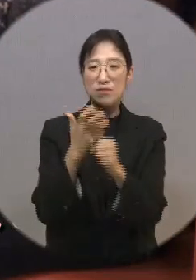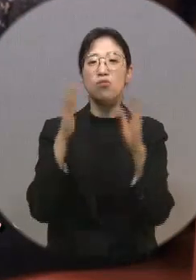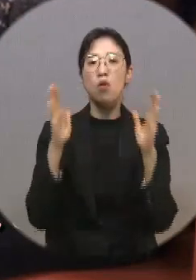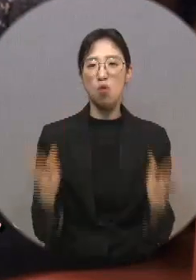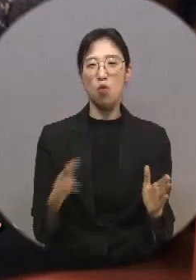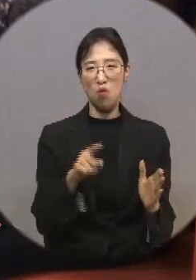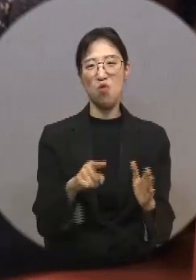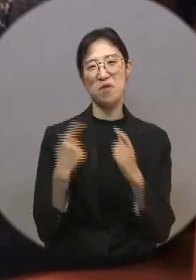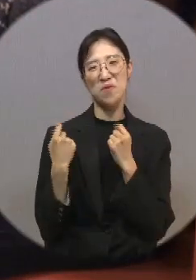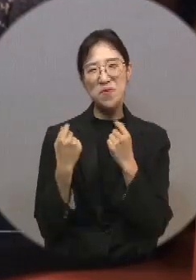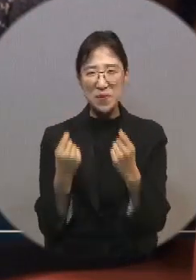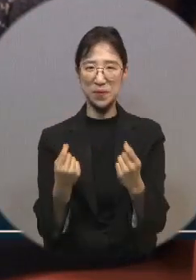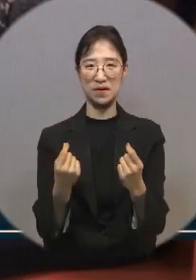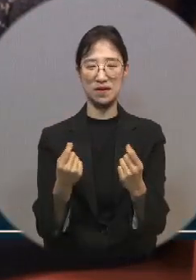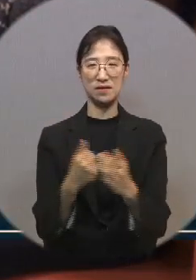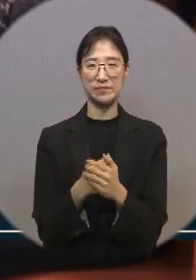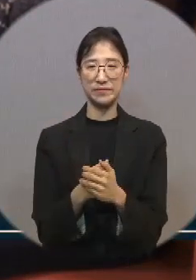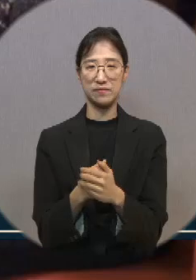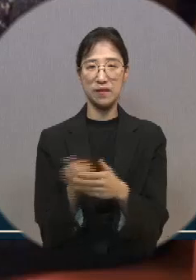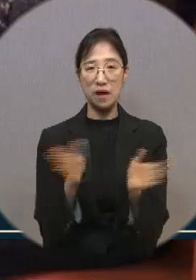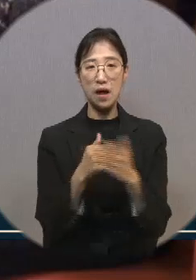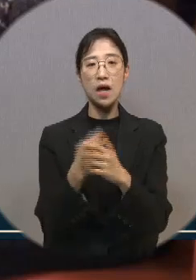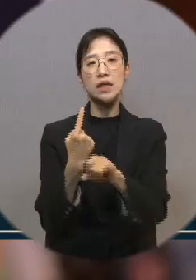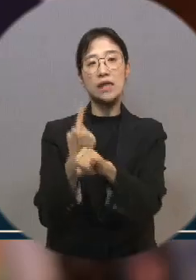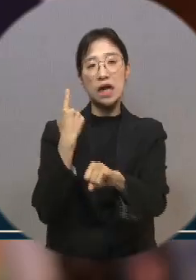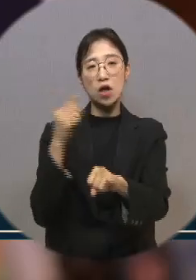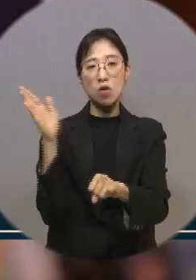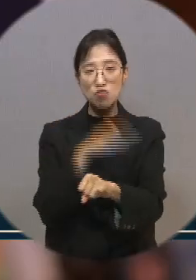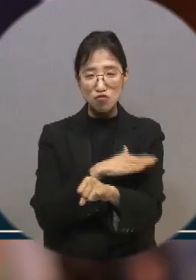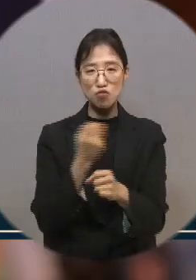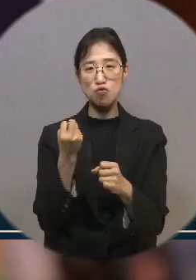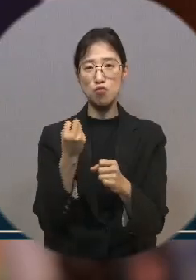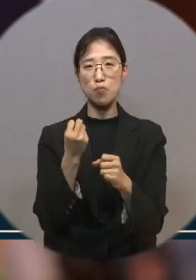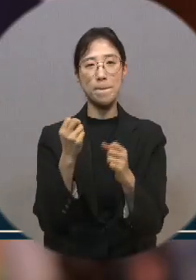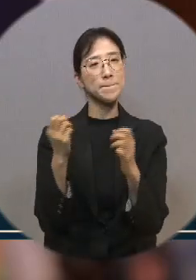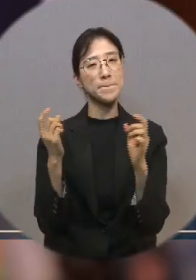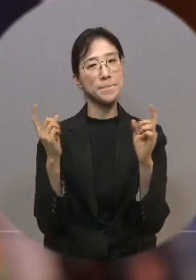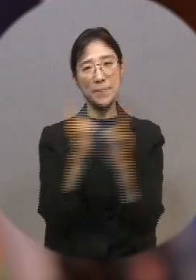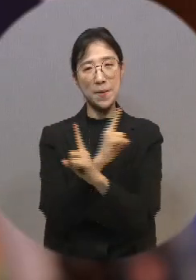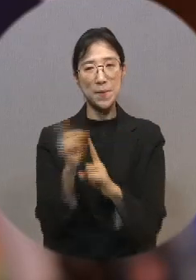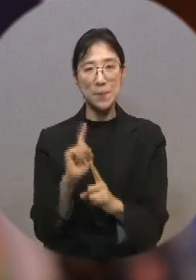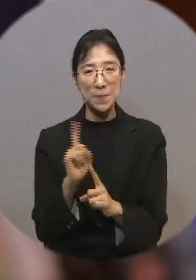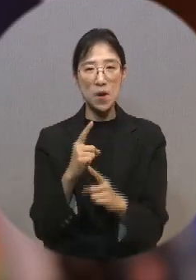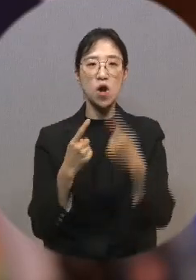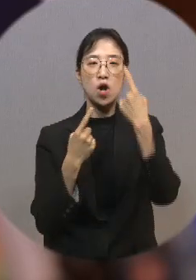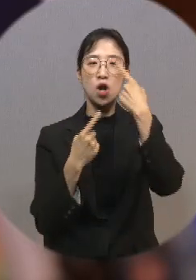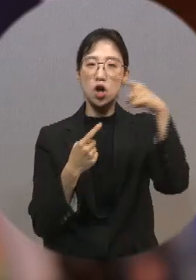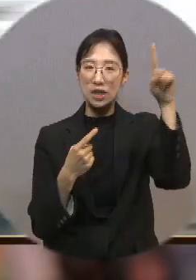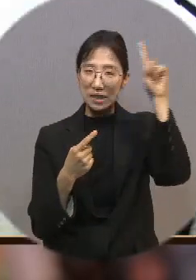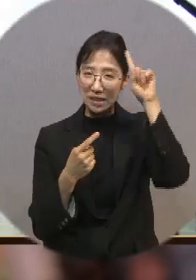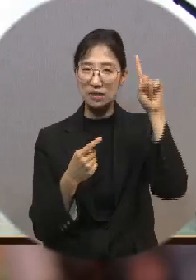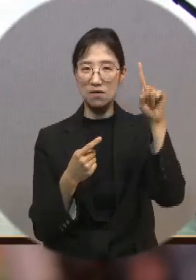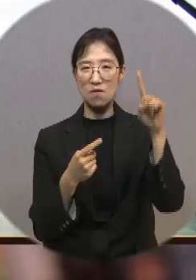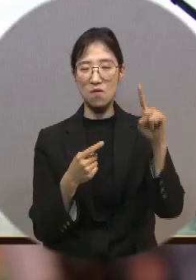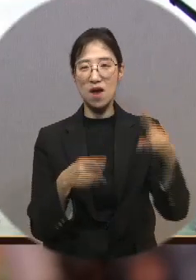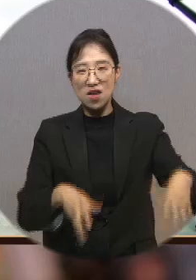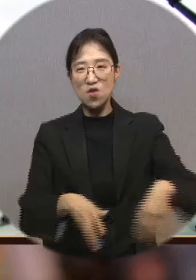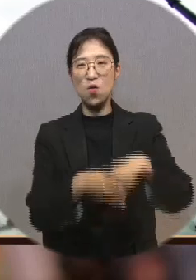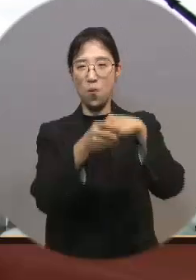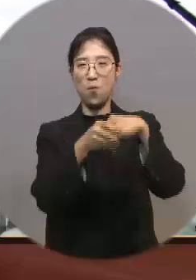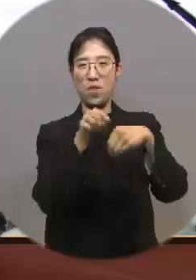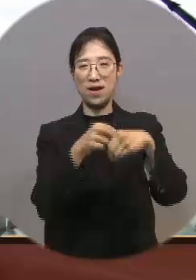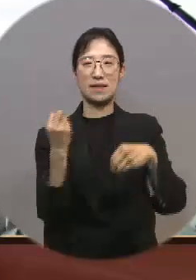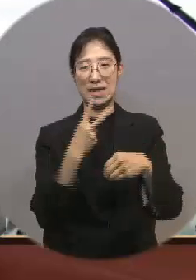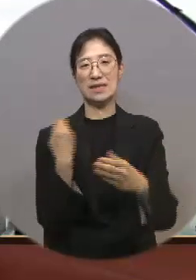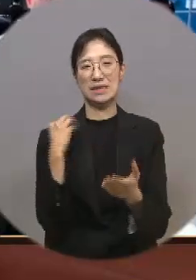체제가 견뎌왔는데 작년을 기점으로 북한이 전략적으로 변화시킨 게 러시아와의 동맹을 거의 복원한